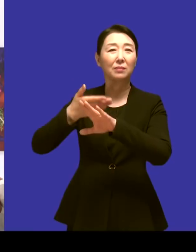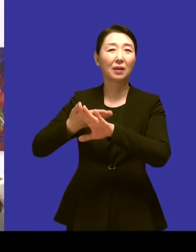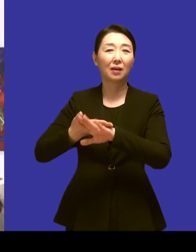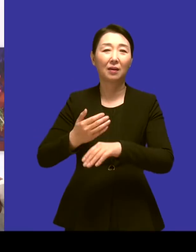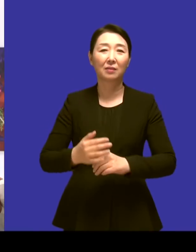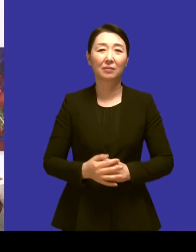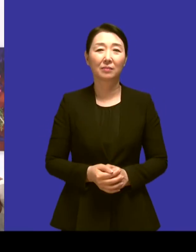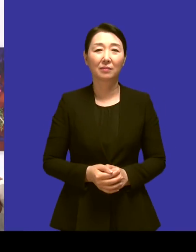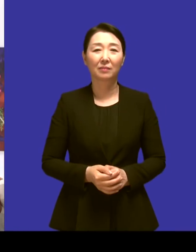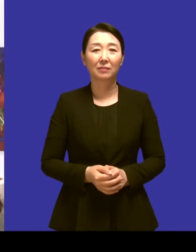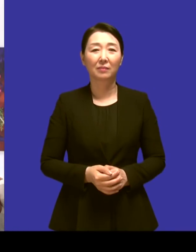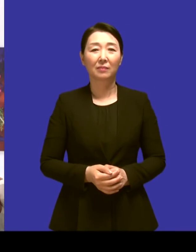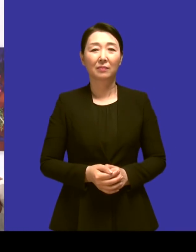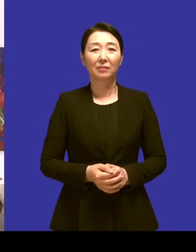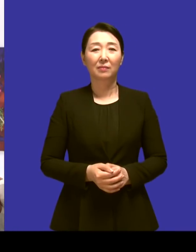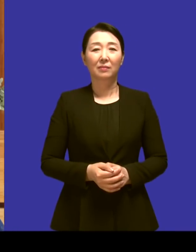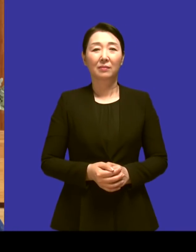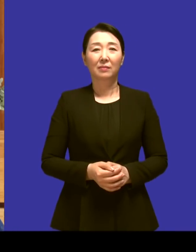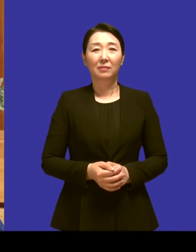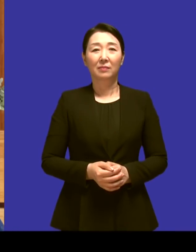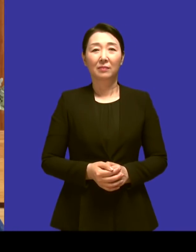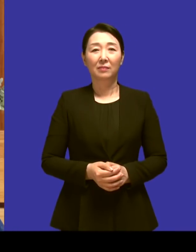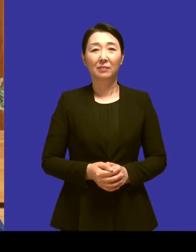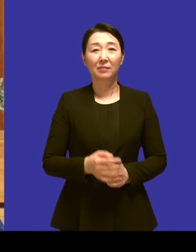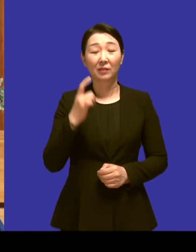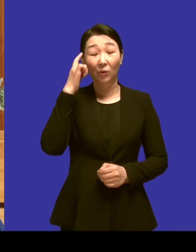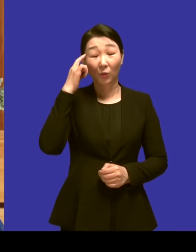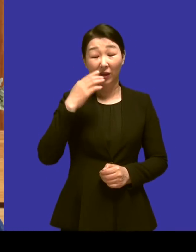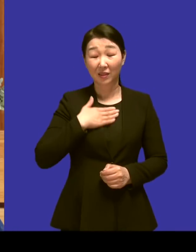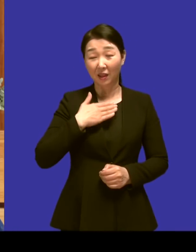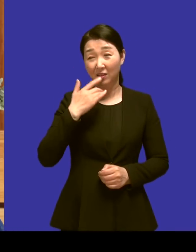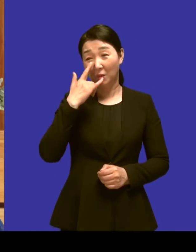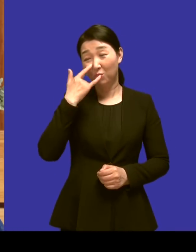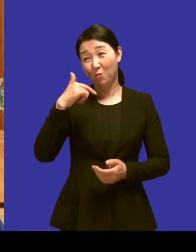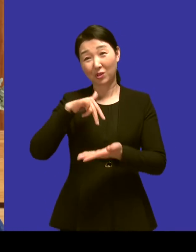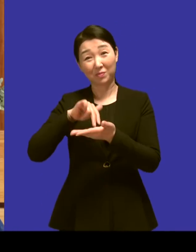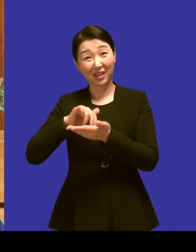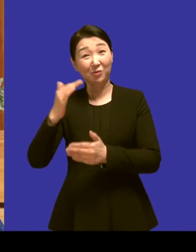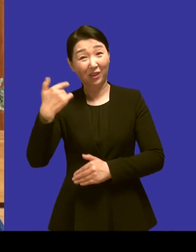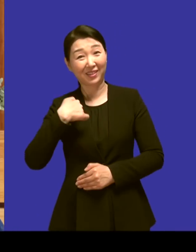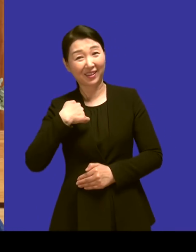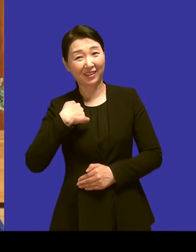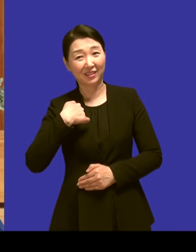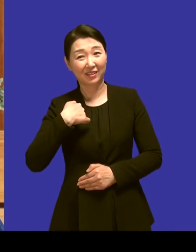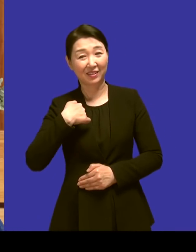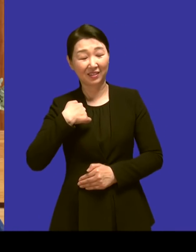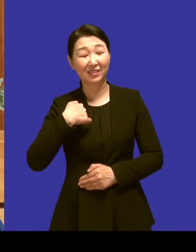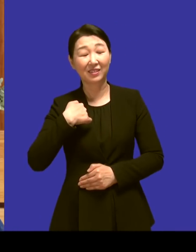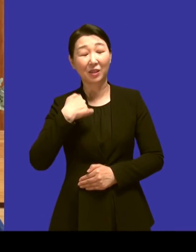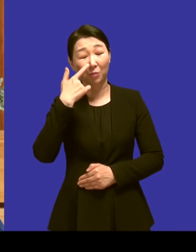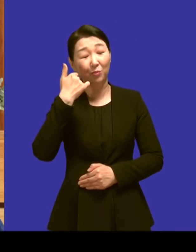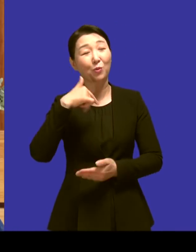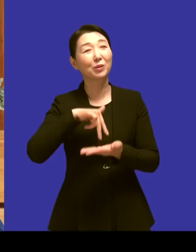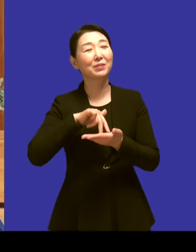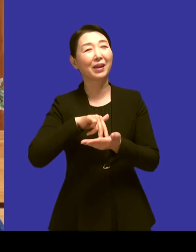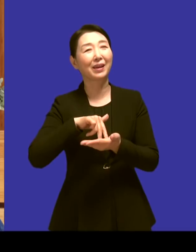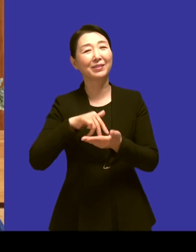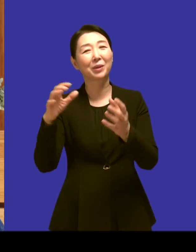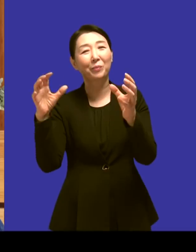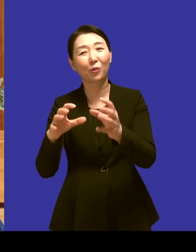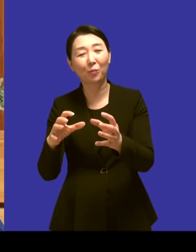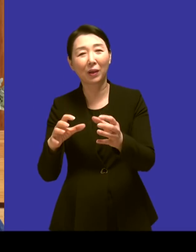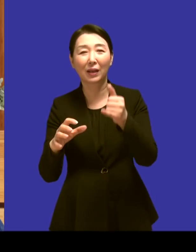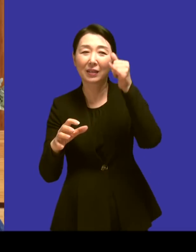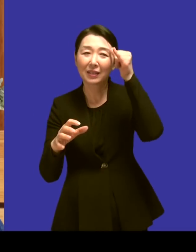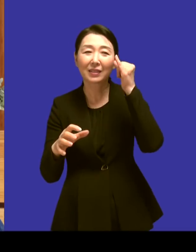않았던 것 같아요. 왜냐면 저는 이제 부모 세대가 돼 보니까 우리 이제 부모가 된 주변 분들 모이면 사춘기